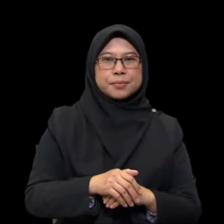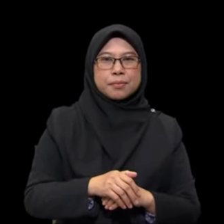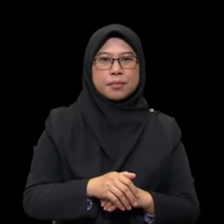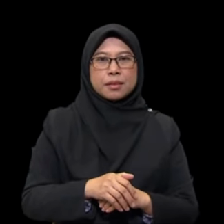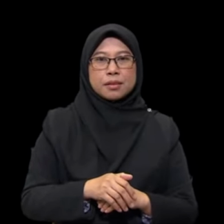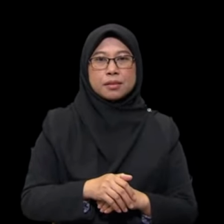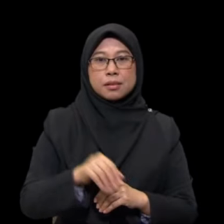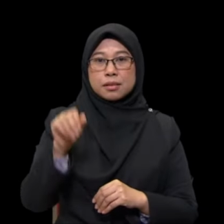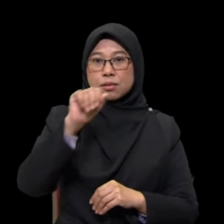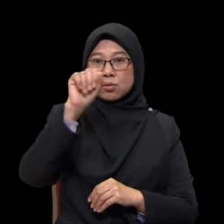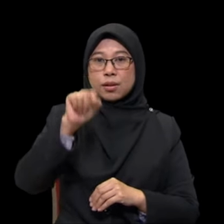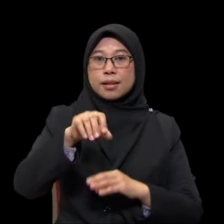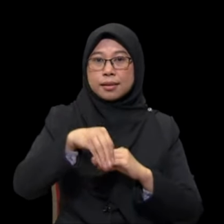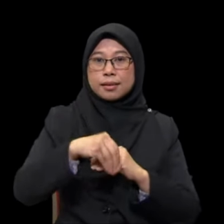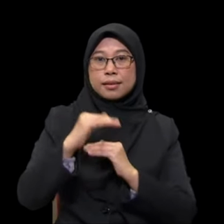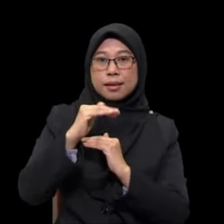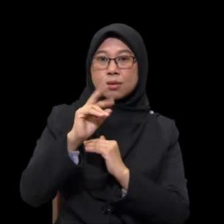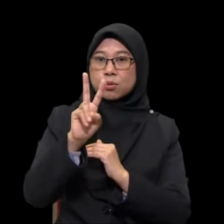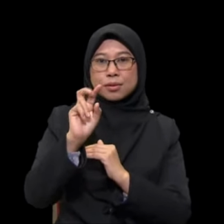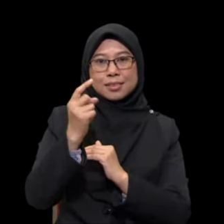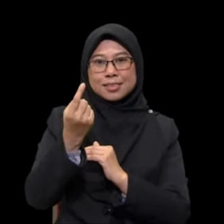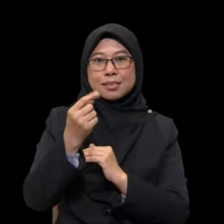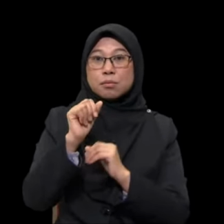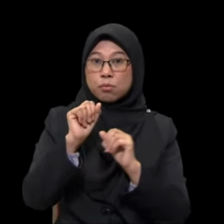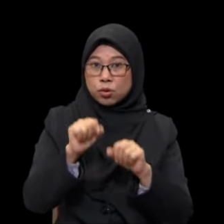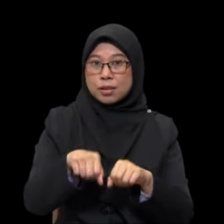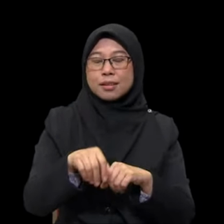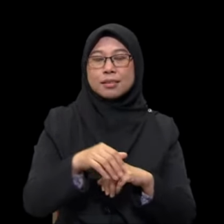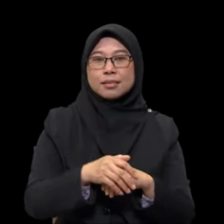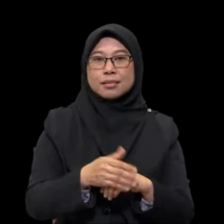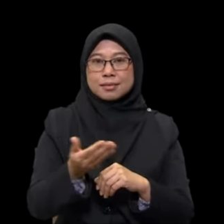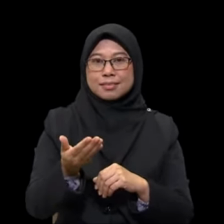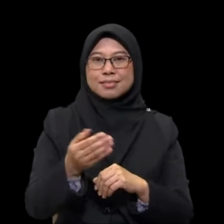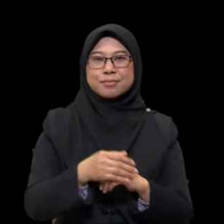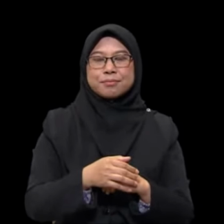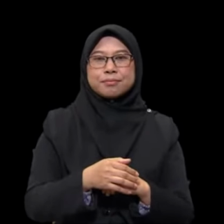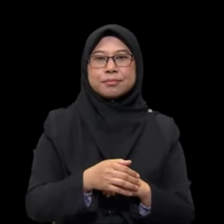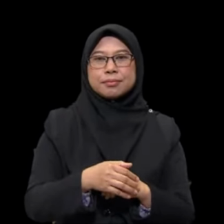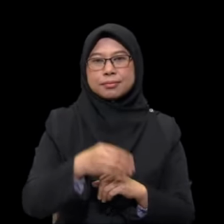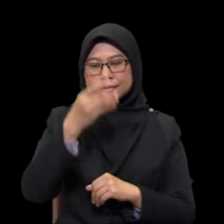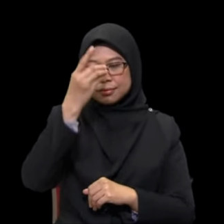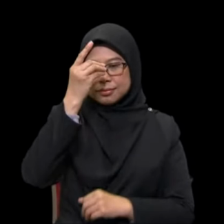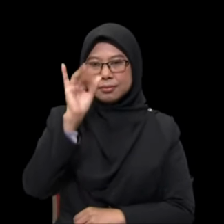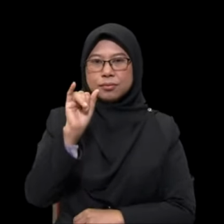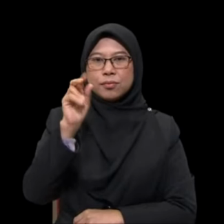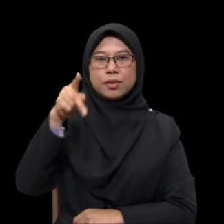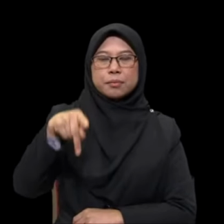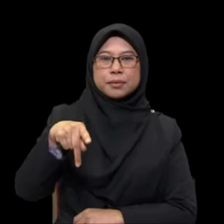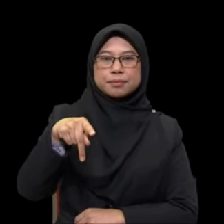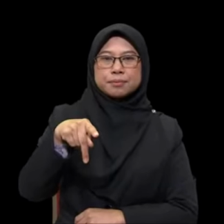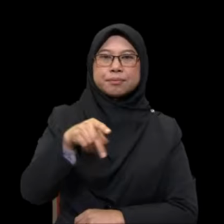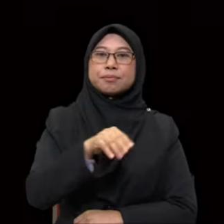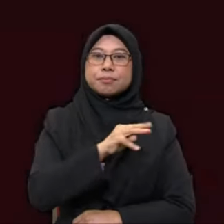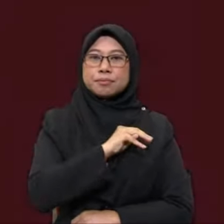Ini soalan terakhir. Kita hak kepada dua. Okey, baik. Baik. Tuan Tua, Yang Berhormat